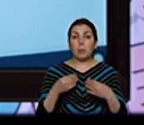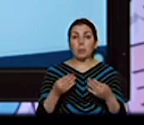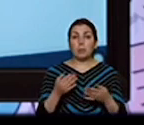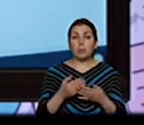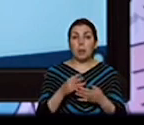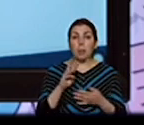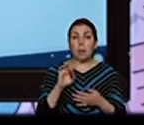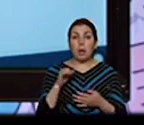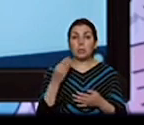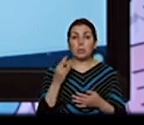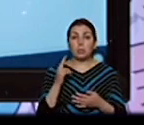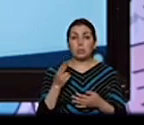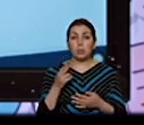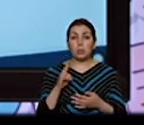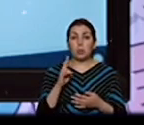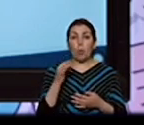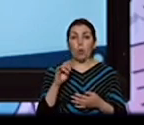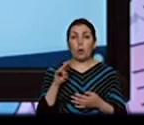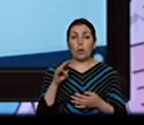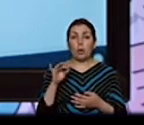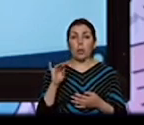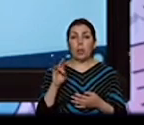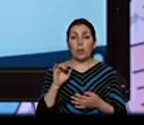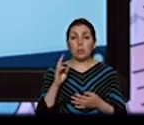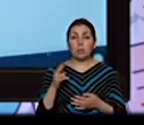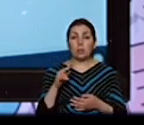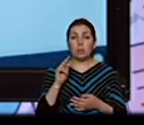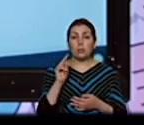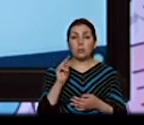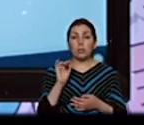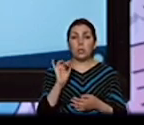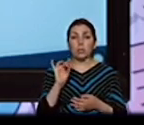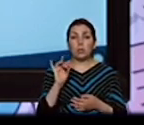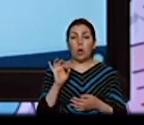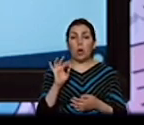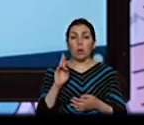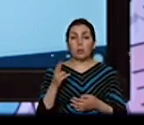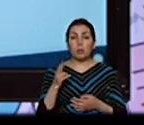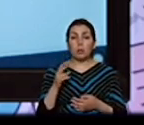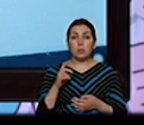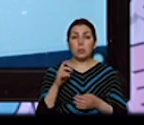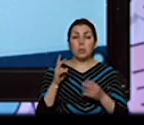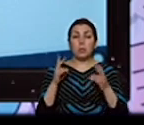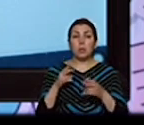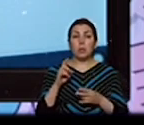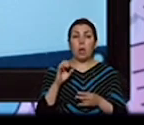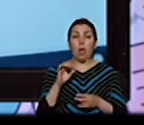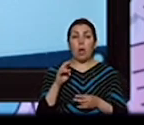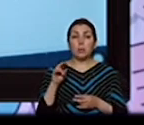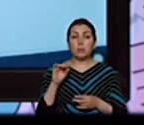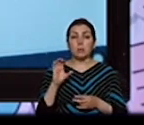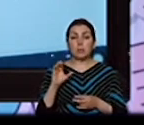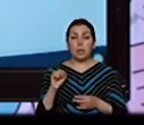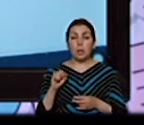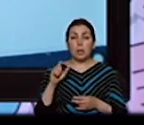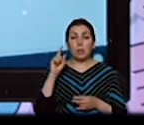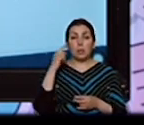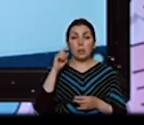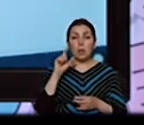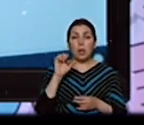berilgan: mashq, ko'ylak, chiroq, hodisa,